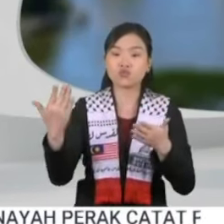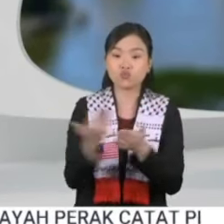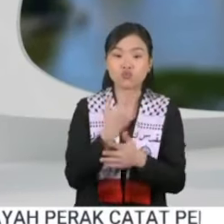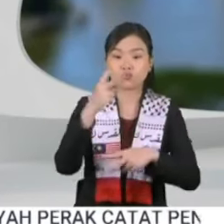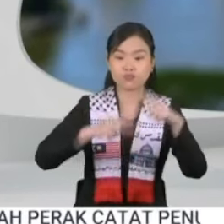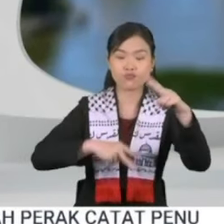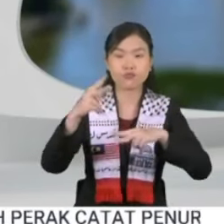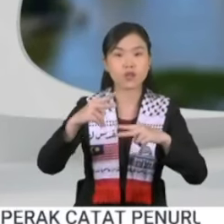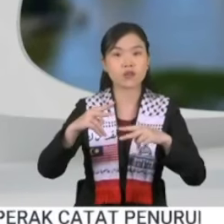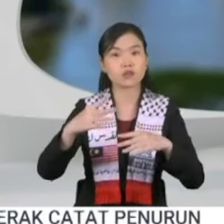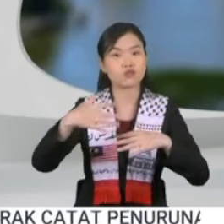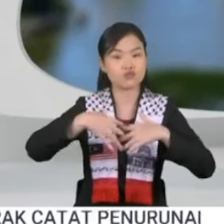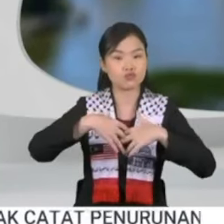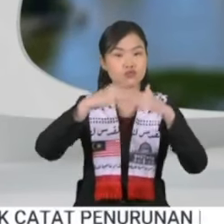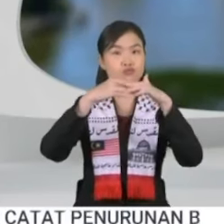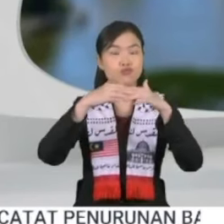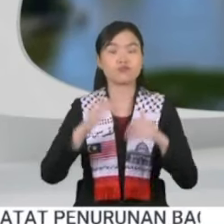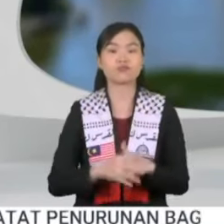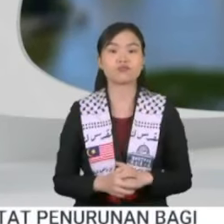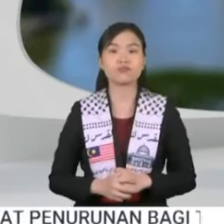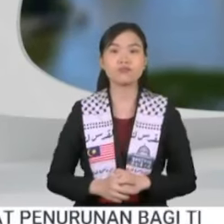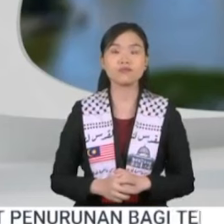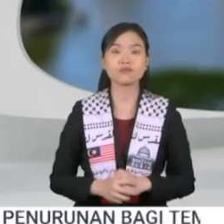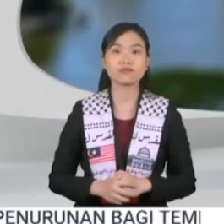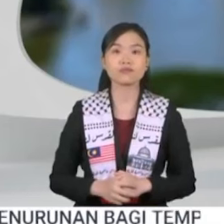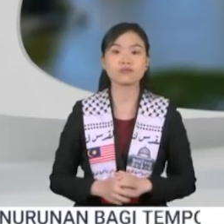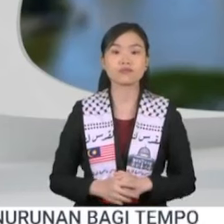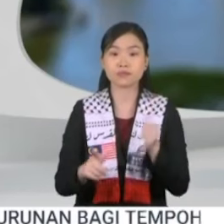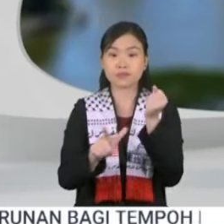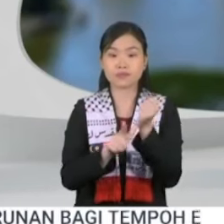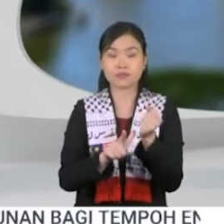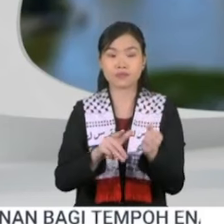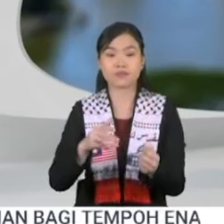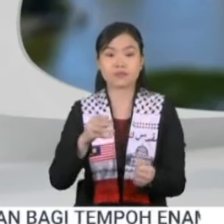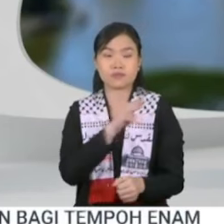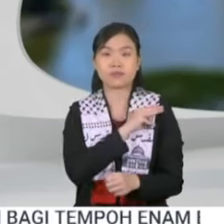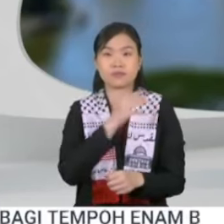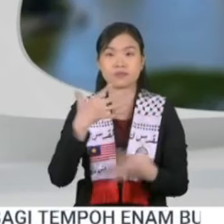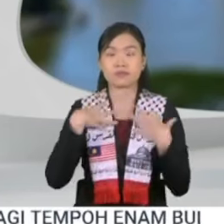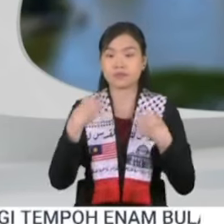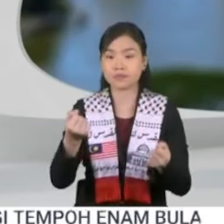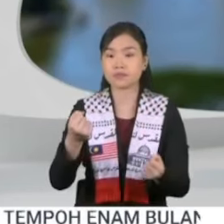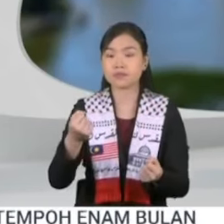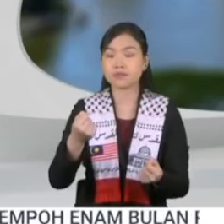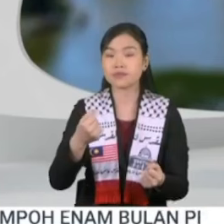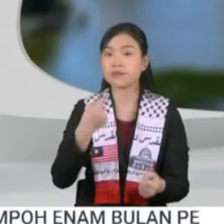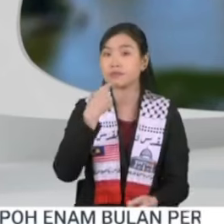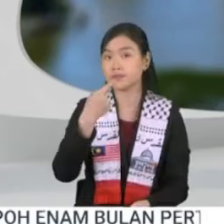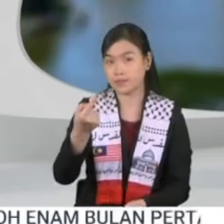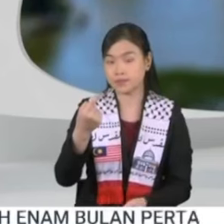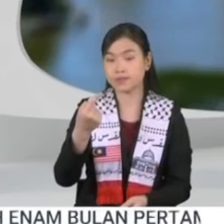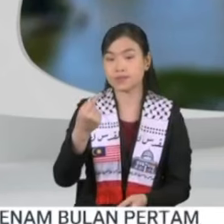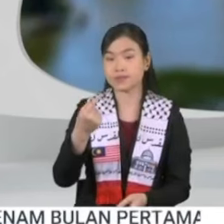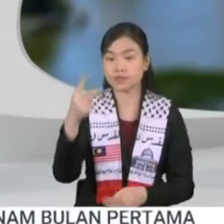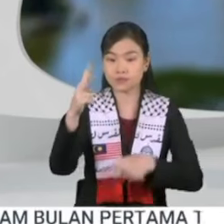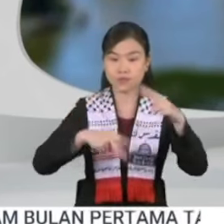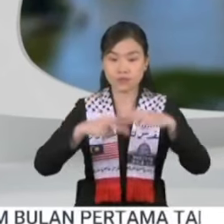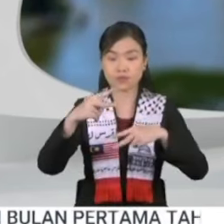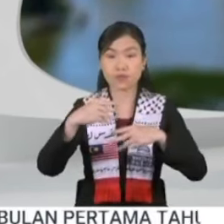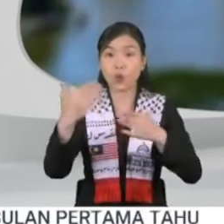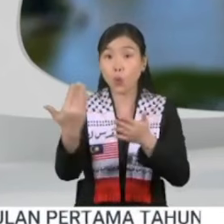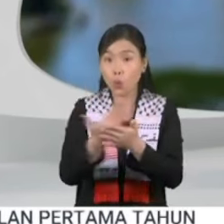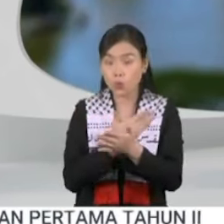bernilai RM289.2 juta. Timbalan Menteri Kesihatan Datuk Lukanisman Awang Sauni berkata, bangunan tambahan